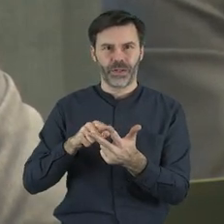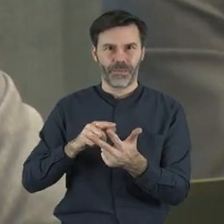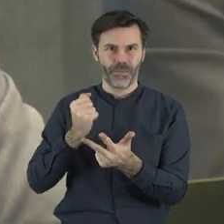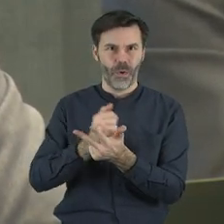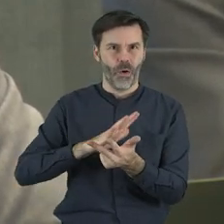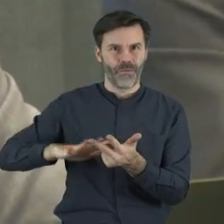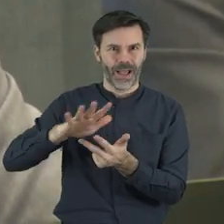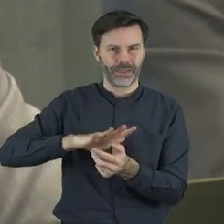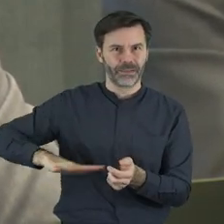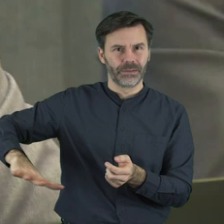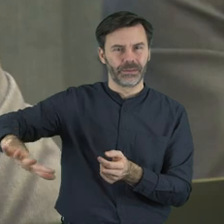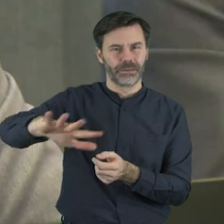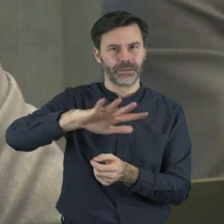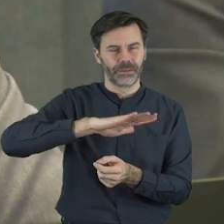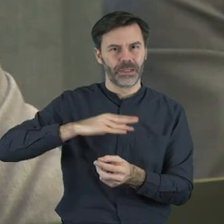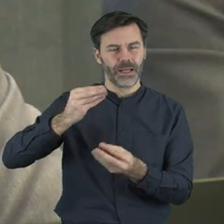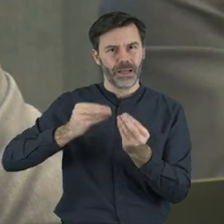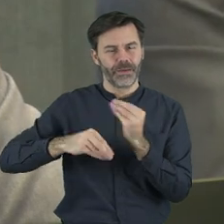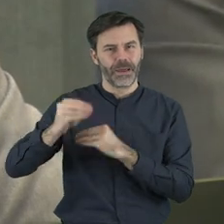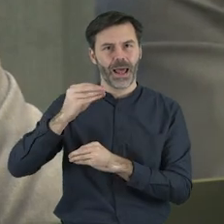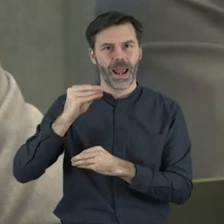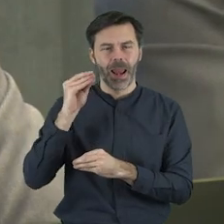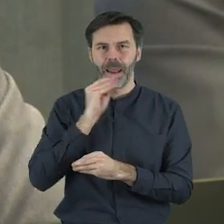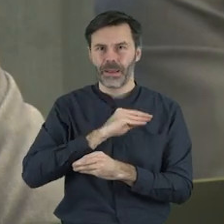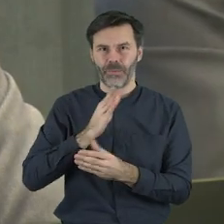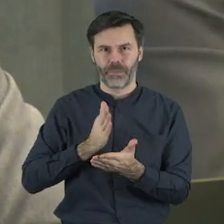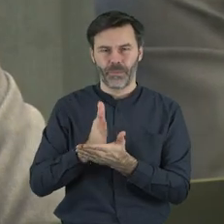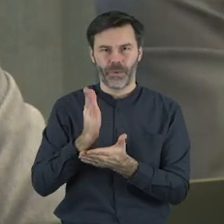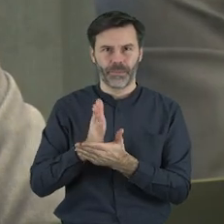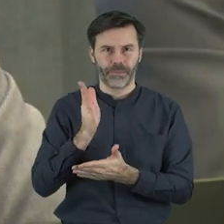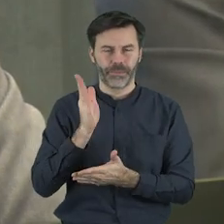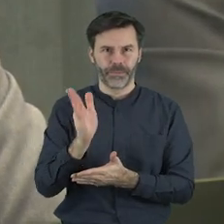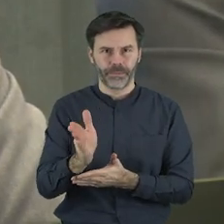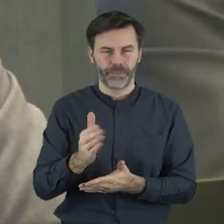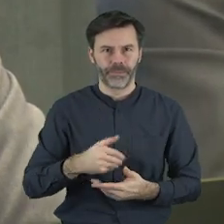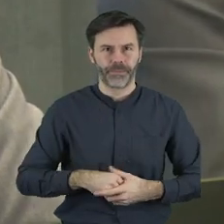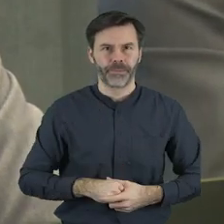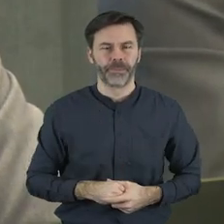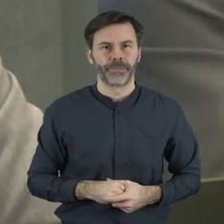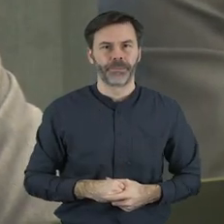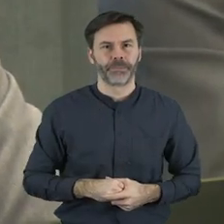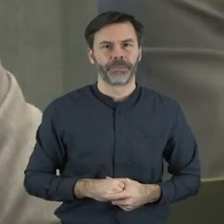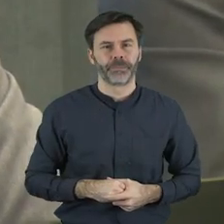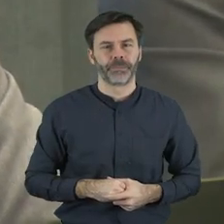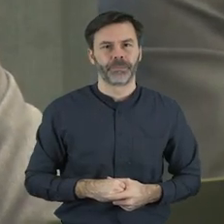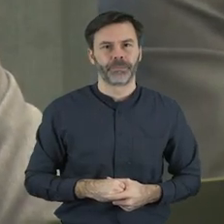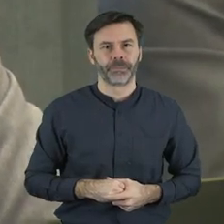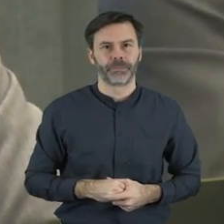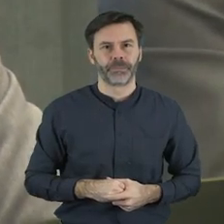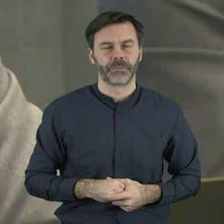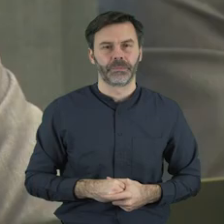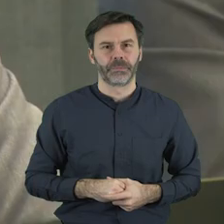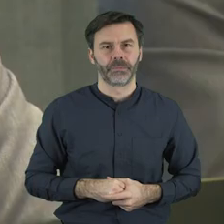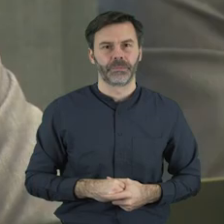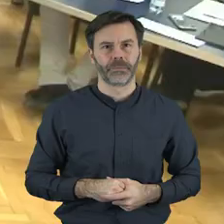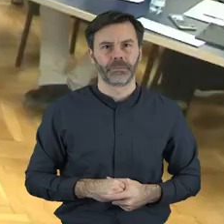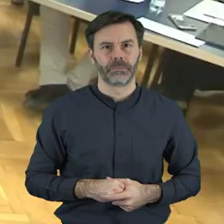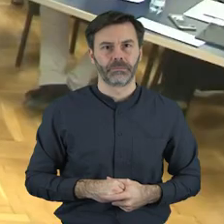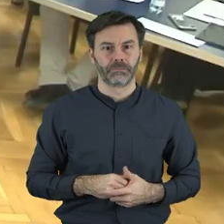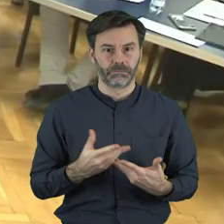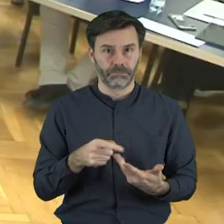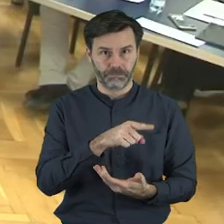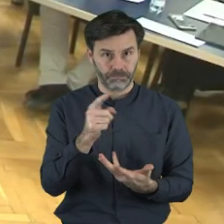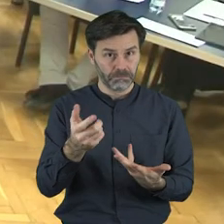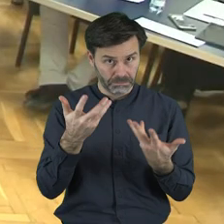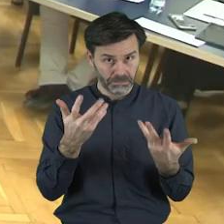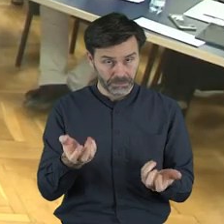tylko jeden świadczeniodawca. Tak czy nie? No czy tego Państwo chcecie, czy też chcecie tylko, żeby jeden realizował